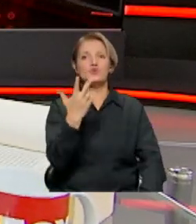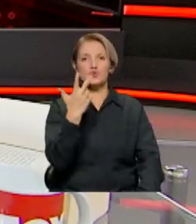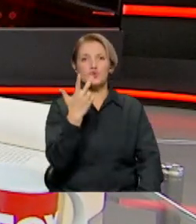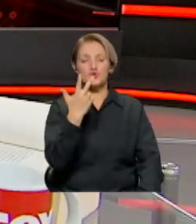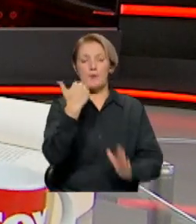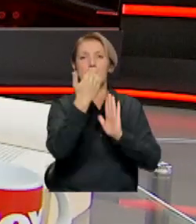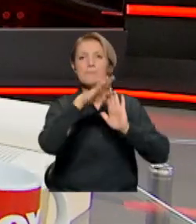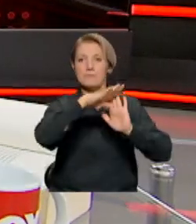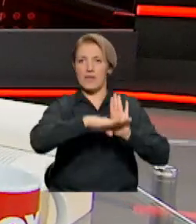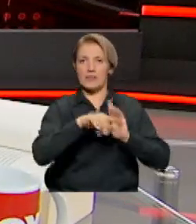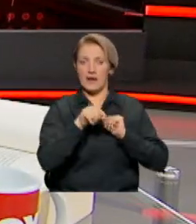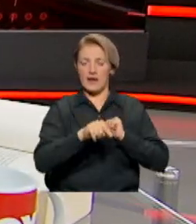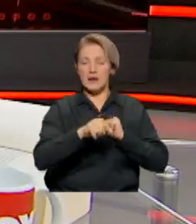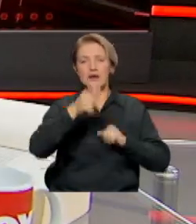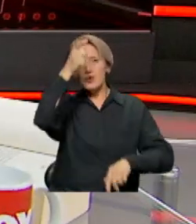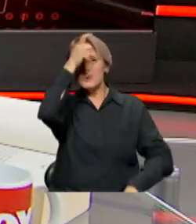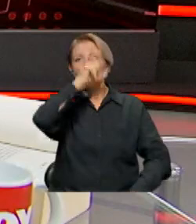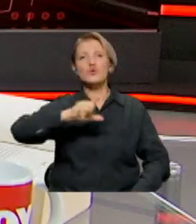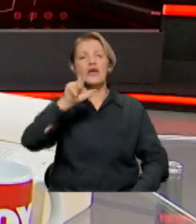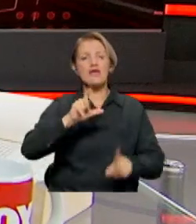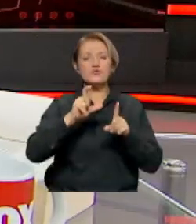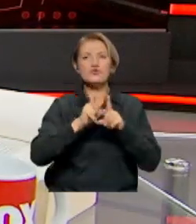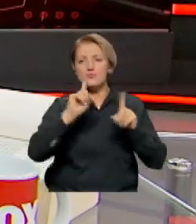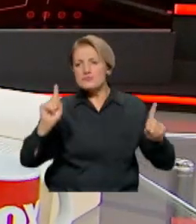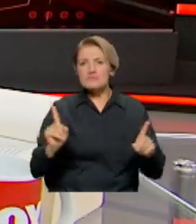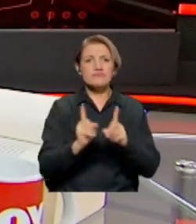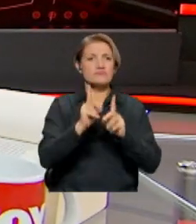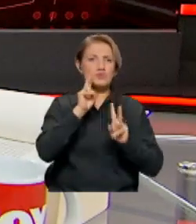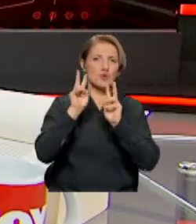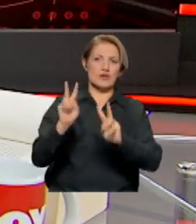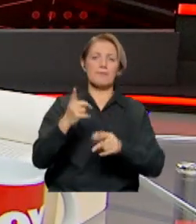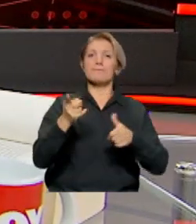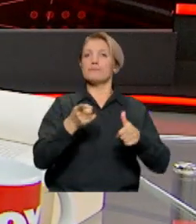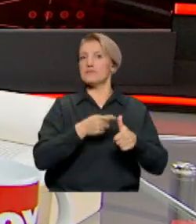maddede ülkenin durumunu özetleyeceğiz göreceksiniz bir